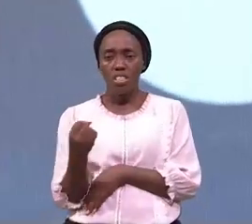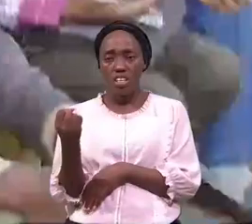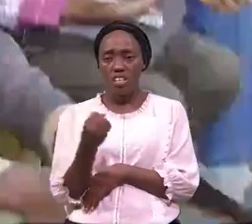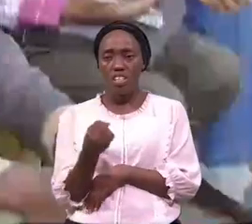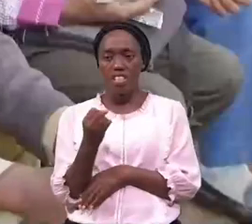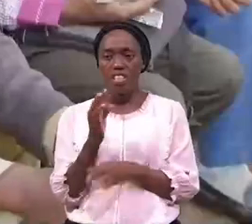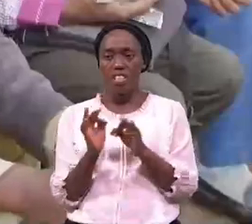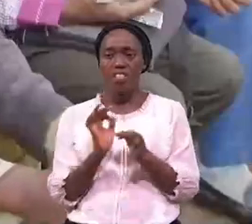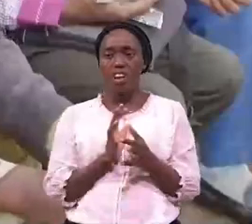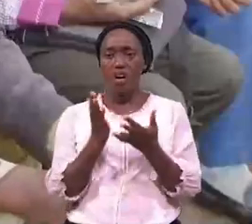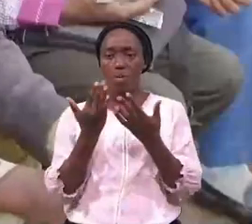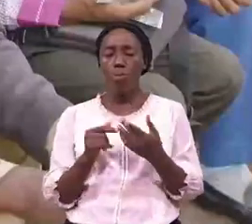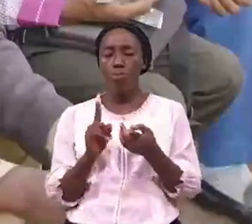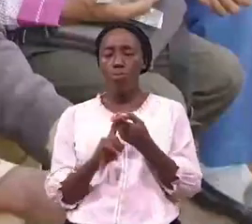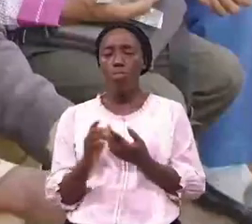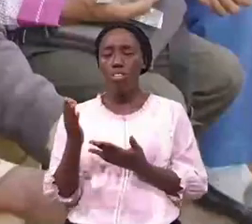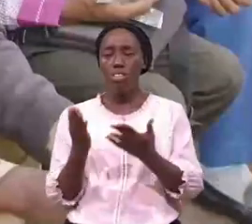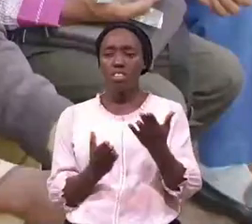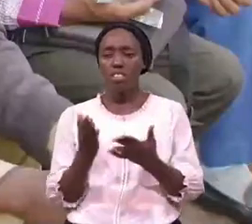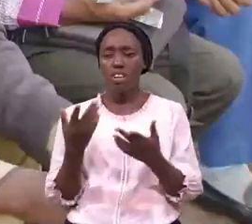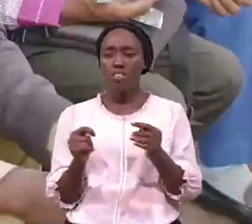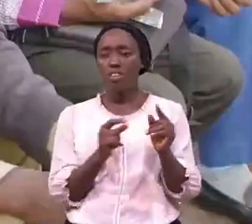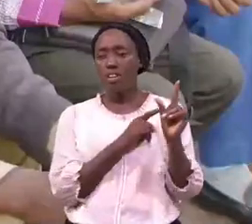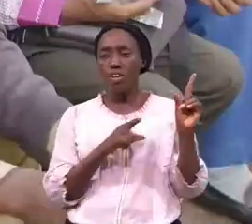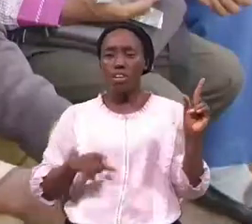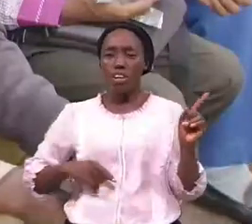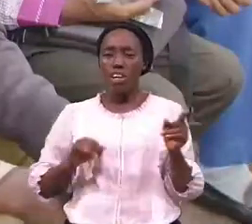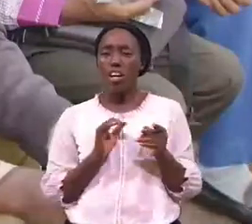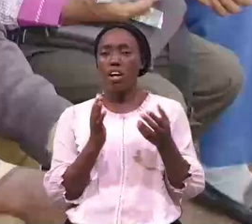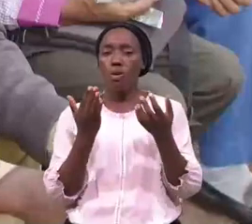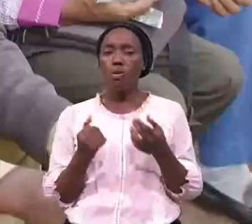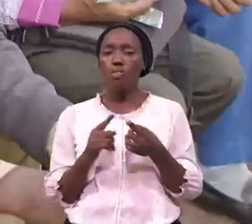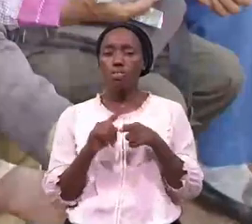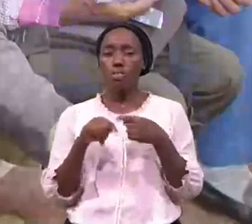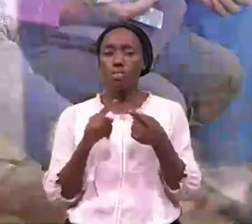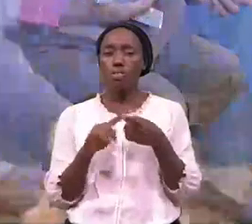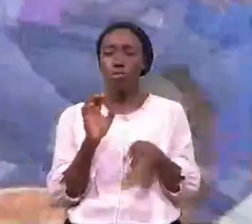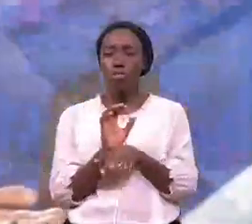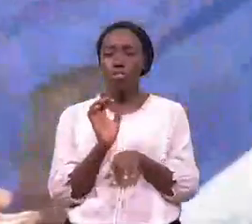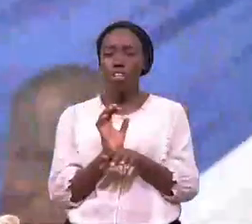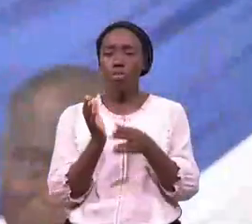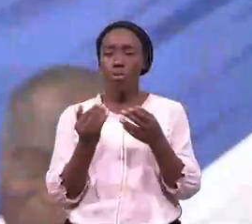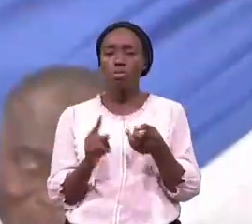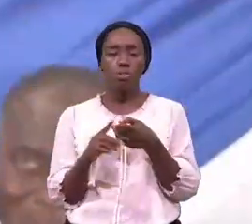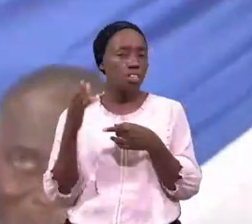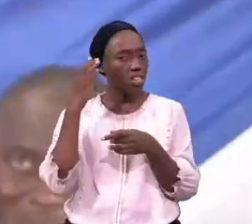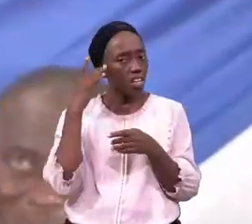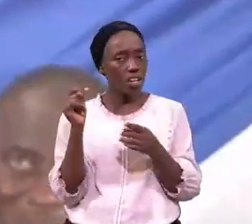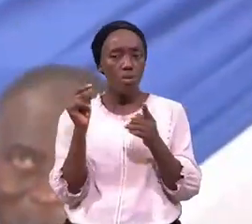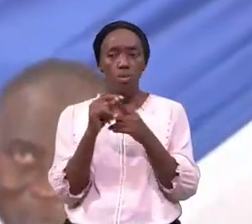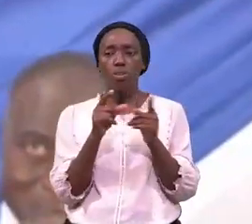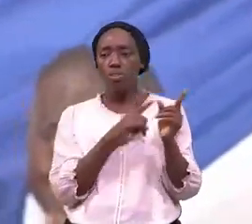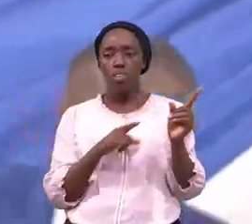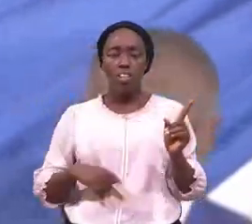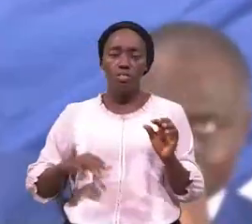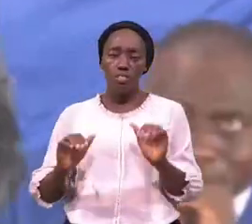Si je veux servir le Seigneur, et je vais aller à l'église, et je dois écouter la parole de Dieu. Je suis né de nouveau, j'ai donné ma